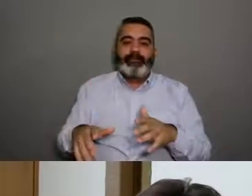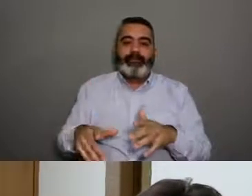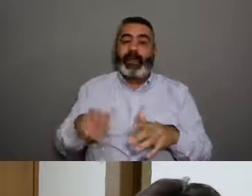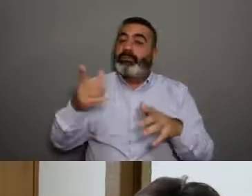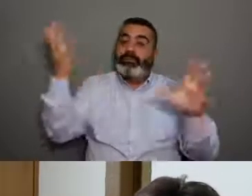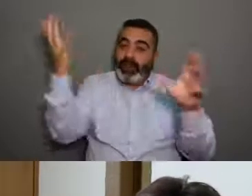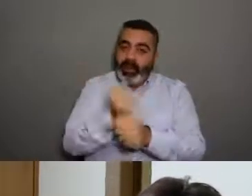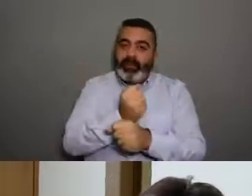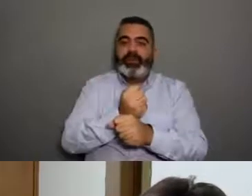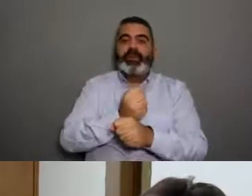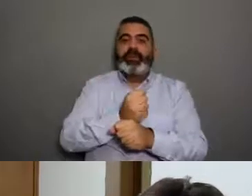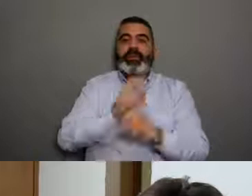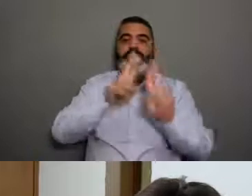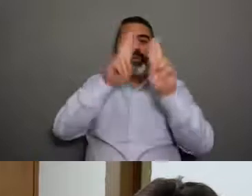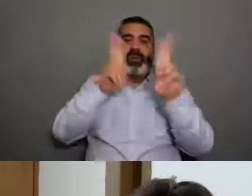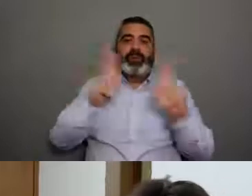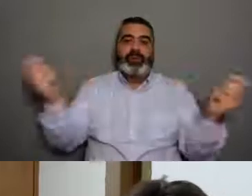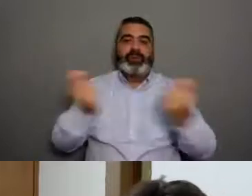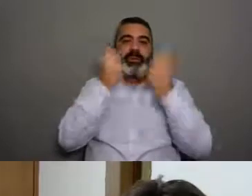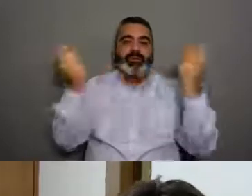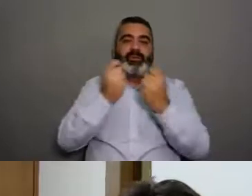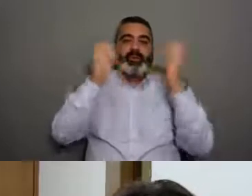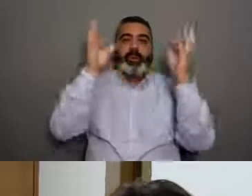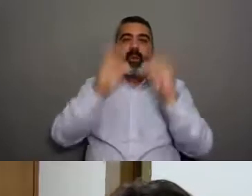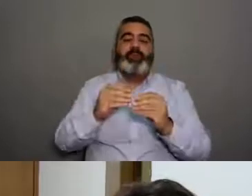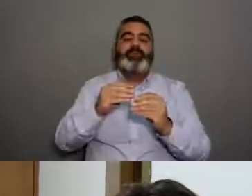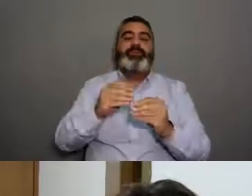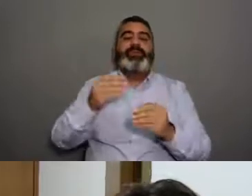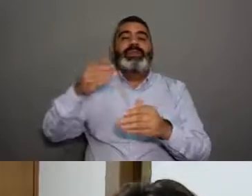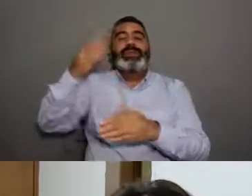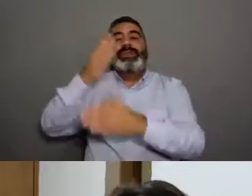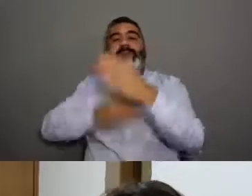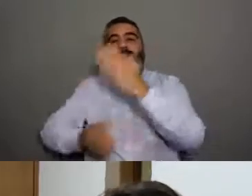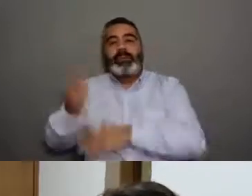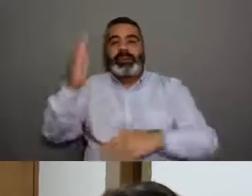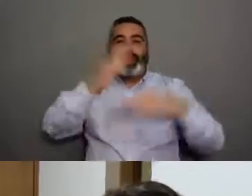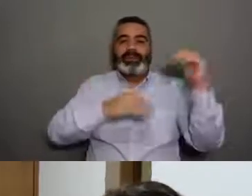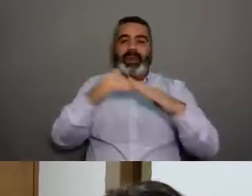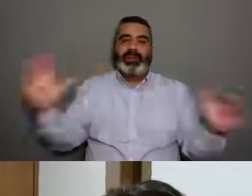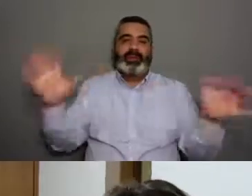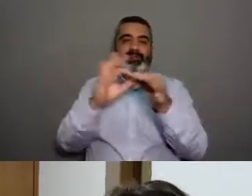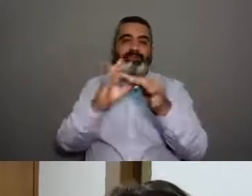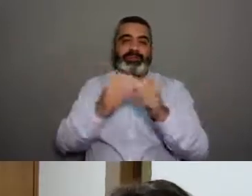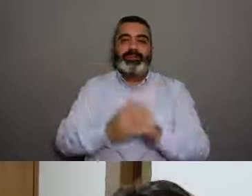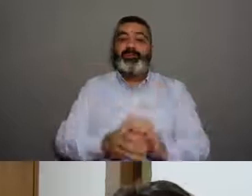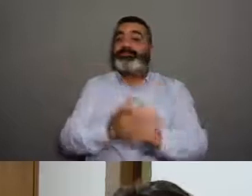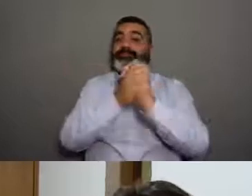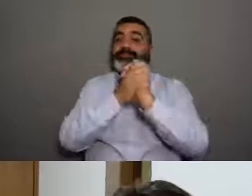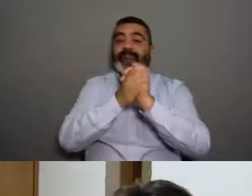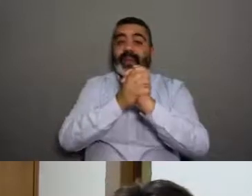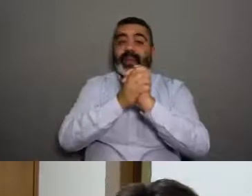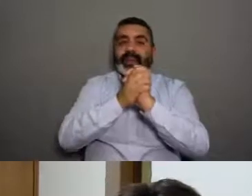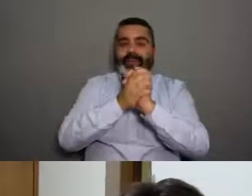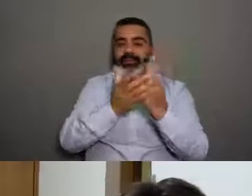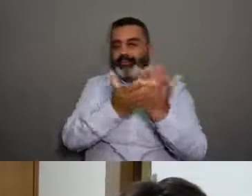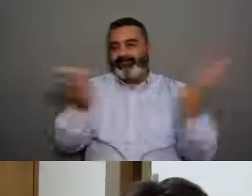πραγματικότητα και φέτος το Διεθνές Φεστιβάλ για την Αντανάκλαση της Αναπηρίας στην Τέχνη. Πολλά και θερμά συγχαρητήρια για αυτή τη